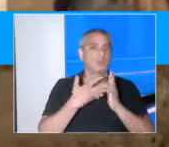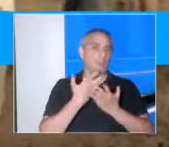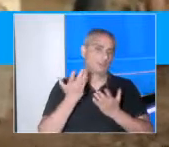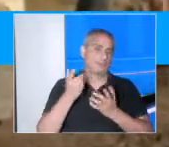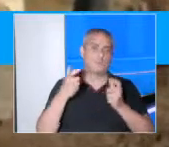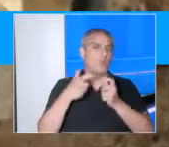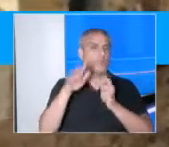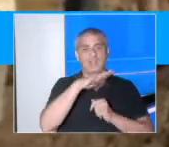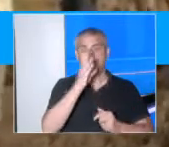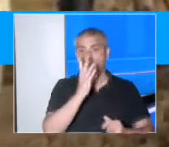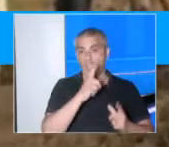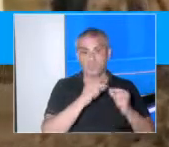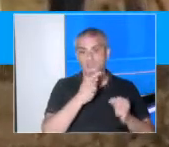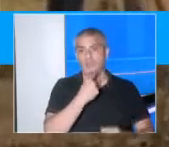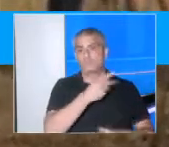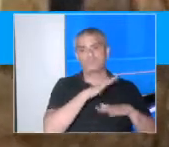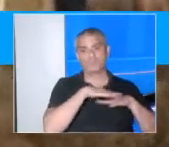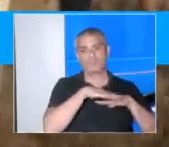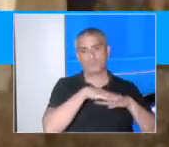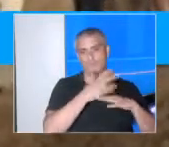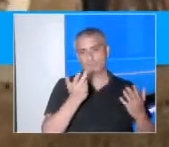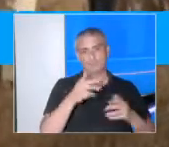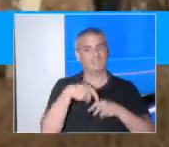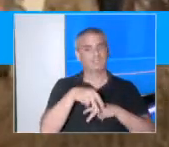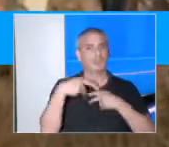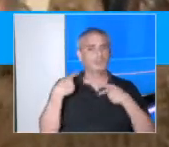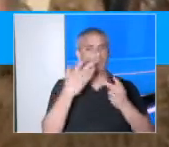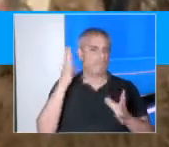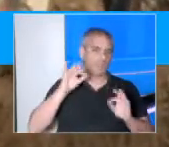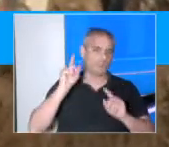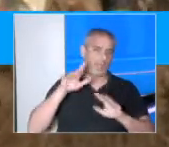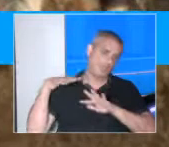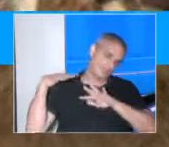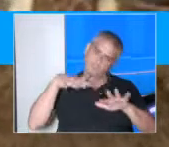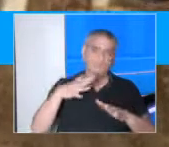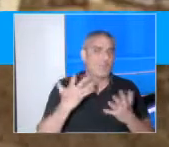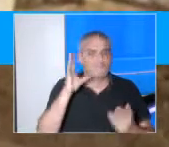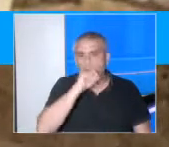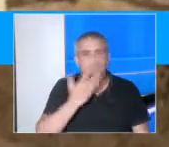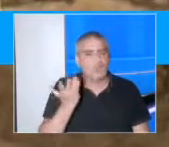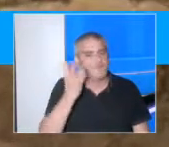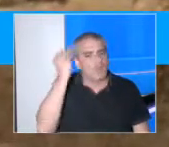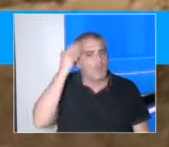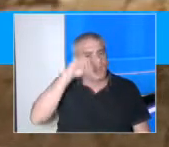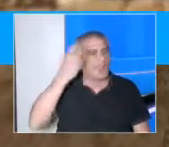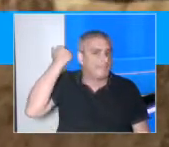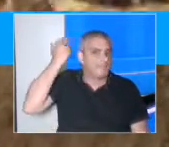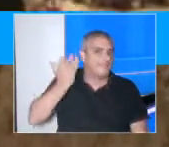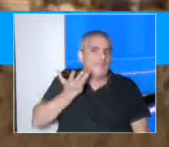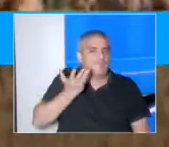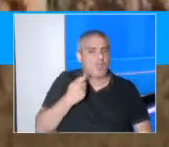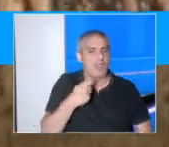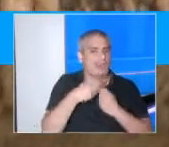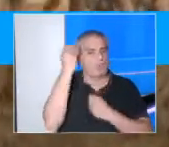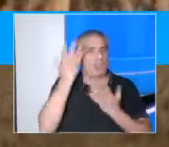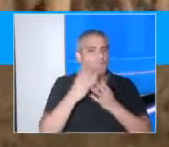עזה ובפיקוד הדרום, הרי הם המומחים לצדות השיבה, עשרות אלפים שמגיעים לגדר, אז איפה המסקנות, איפה הלקחים? בדיוק. איפה הארגון